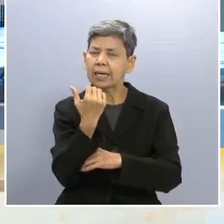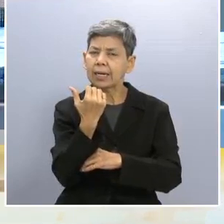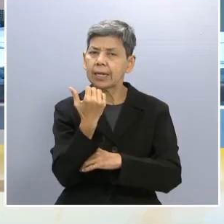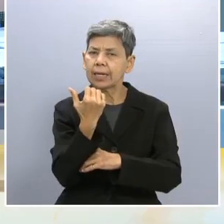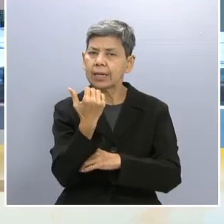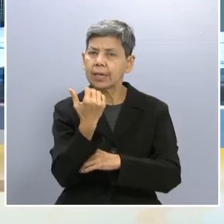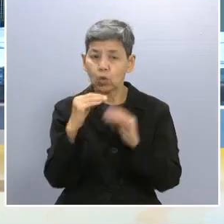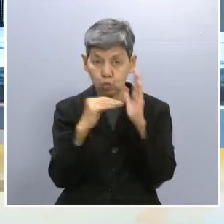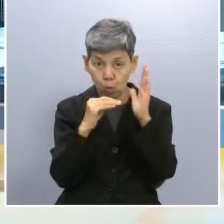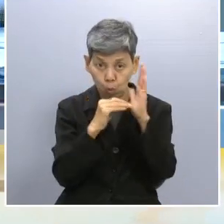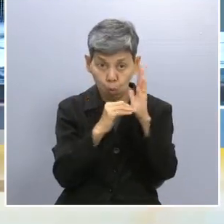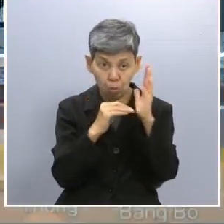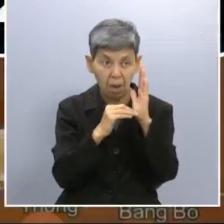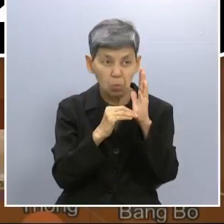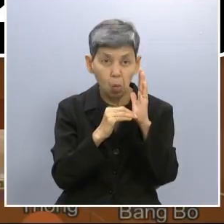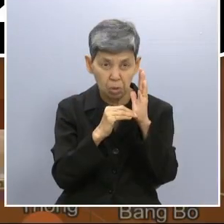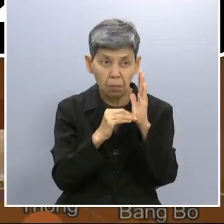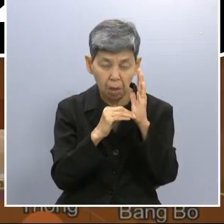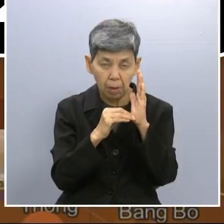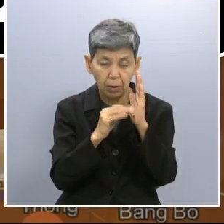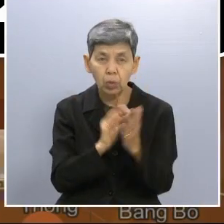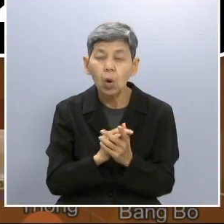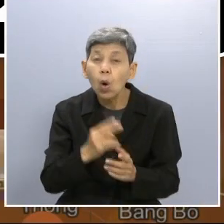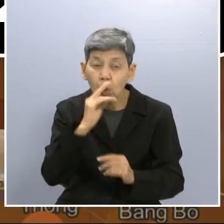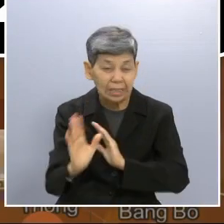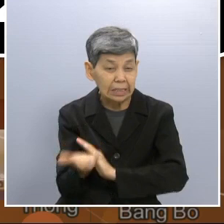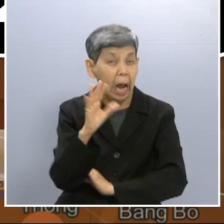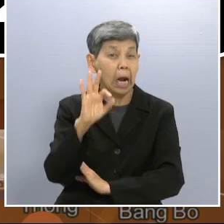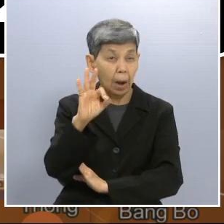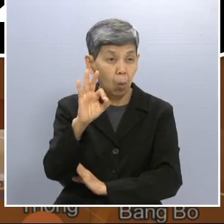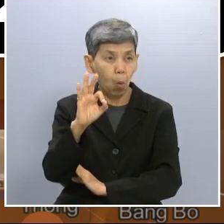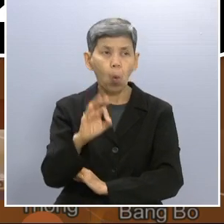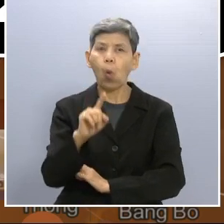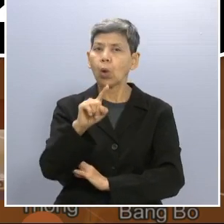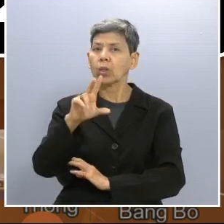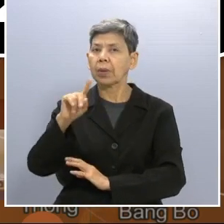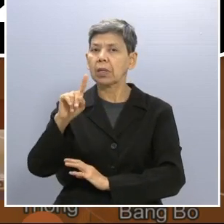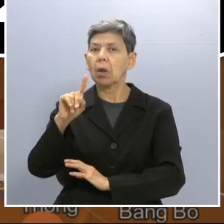กทมก็ถือว่าหนักนะคะเนี่ย 9โมงเช้านั่น131